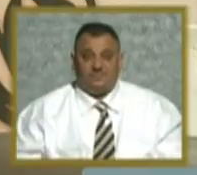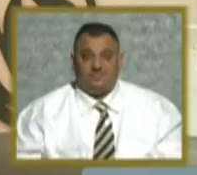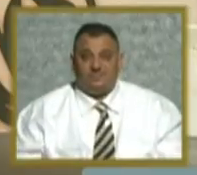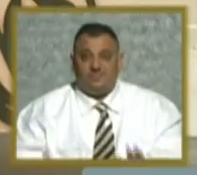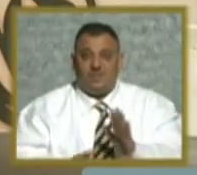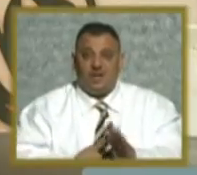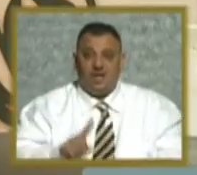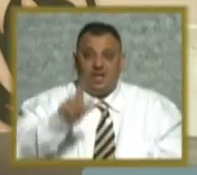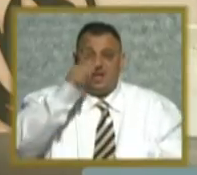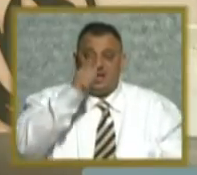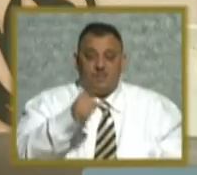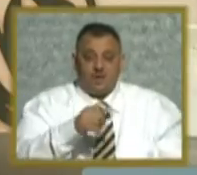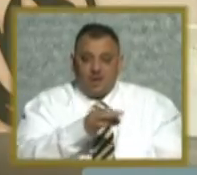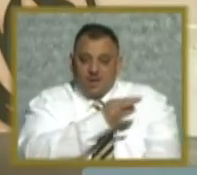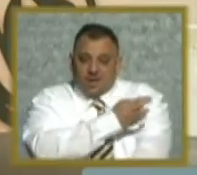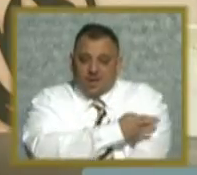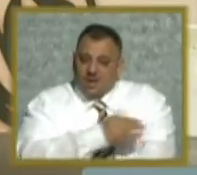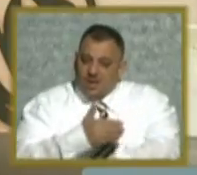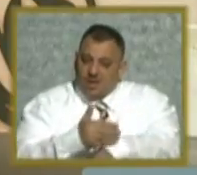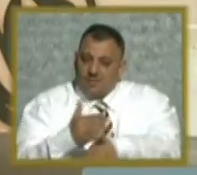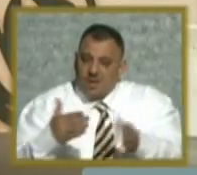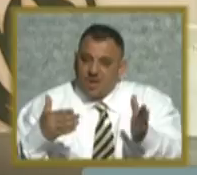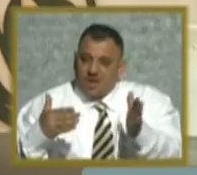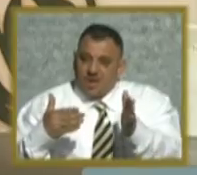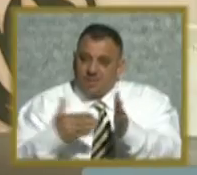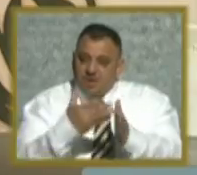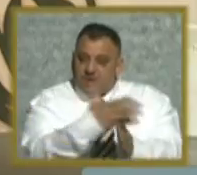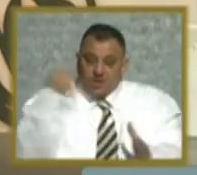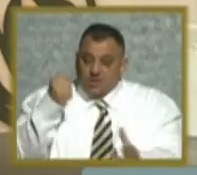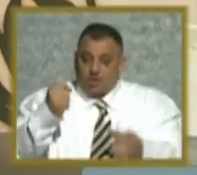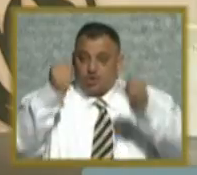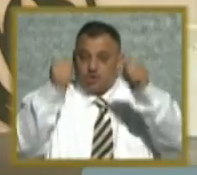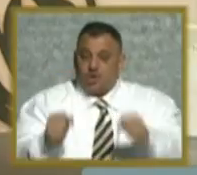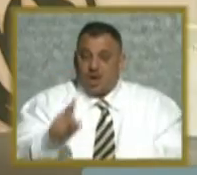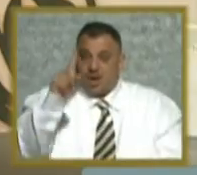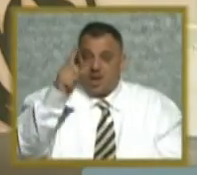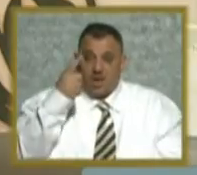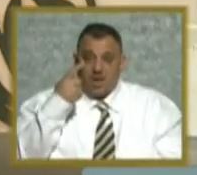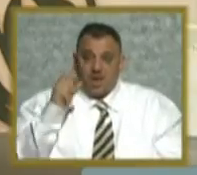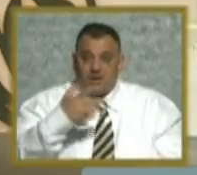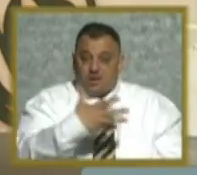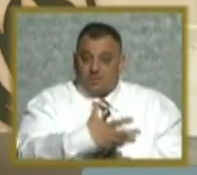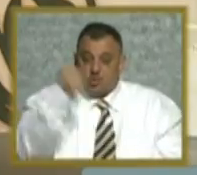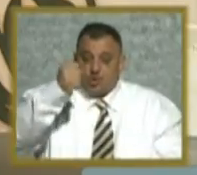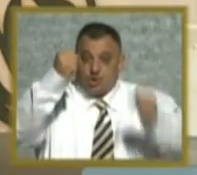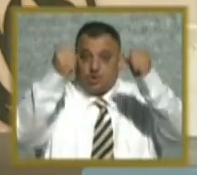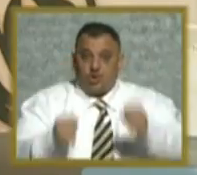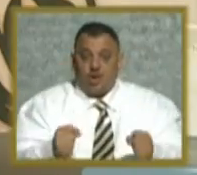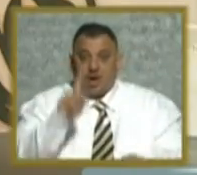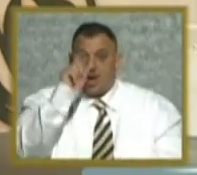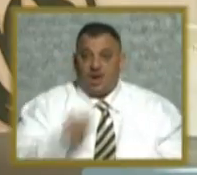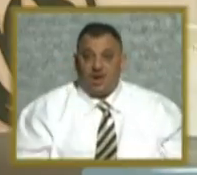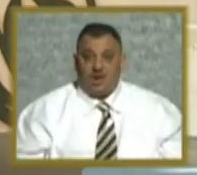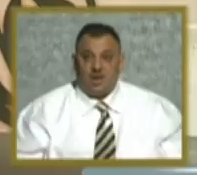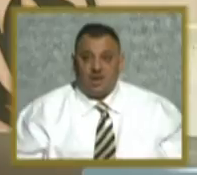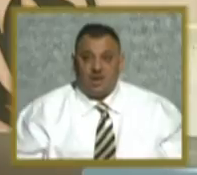وأن الله جل وعلا يمهل، لكن إذا أخذ عبده لا يفلته، إن أخذه أليم شديد،